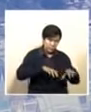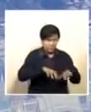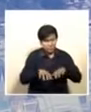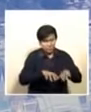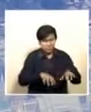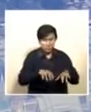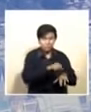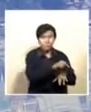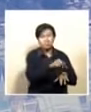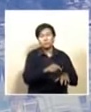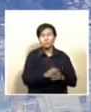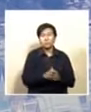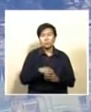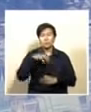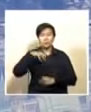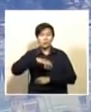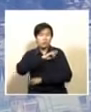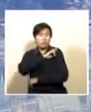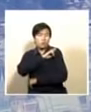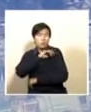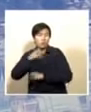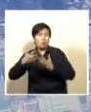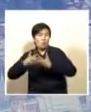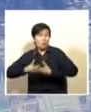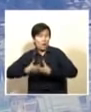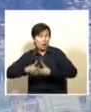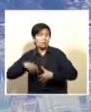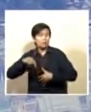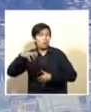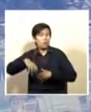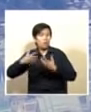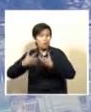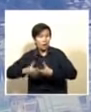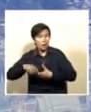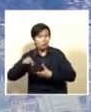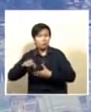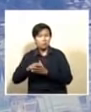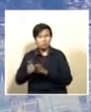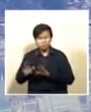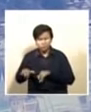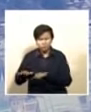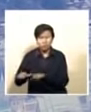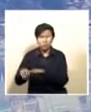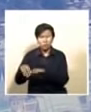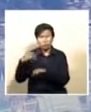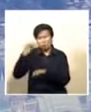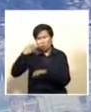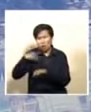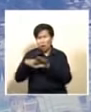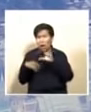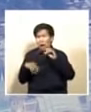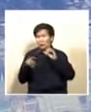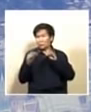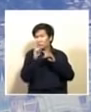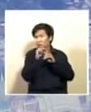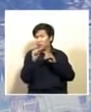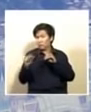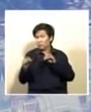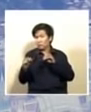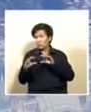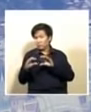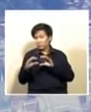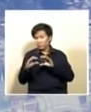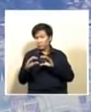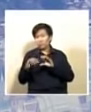ไม่ได้อยากจะแทรกแซงธุรกิจมากในประเทศที่มีระบบการค้าเสรีอย่างประเทศไทยเราก็ให้เขาทำธุรกิจการค้าแบบปก